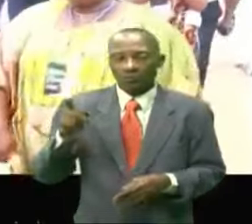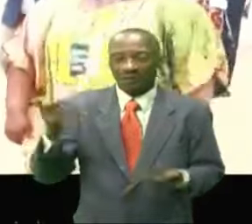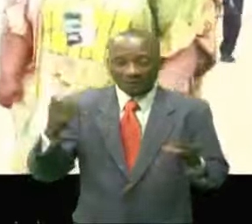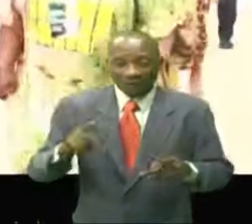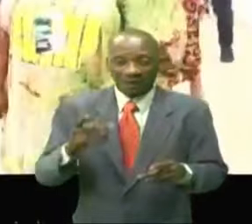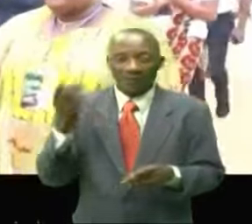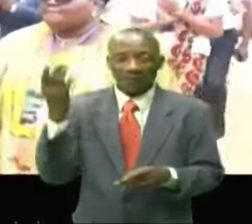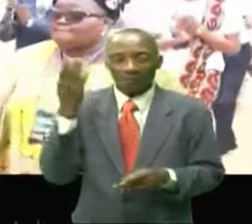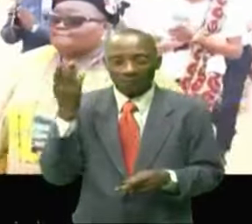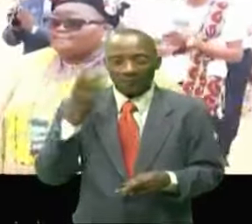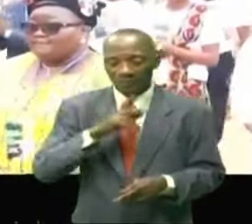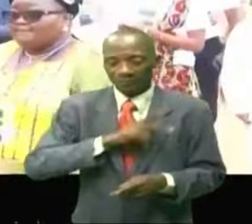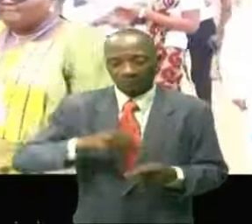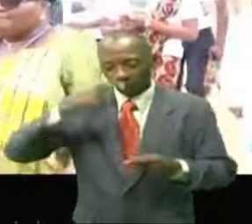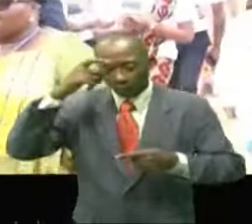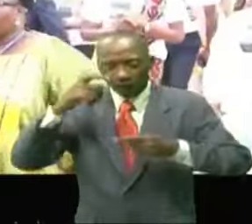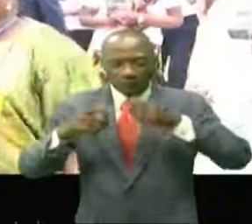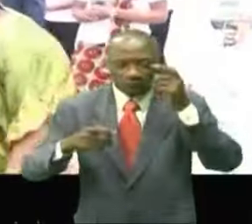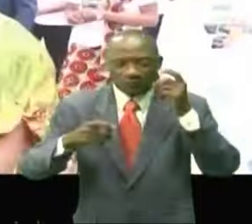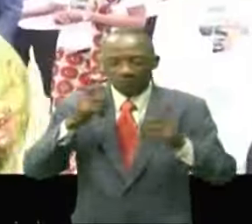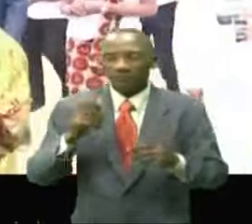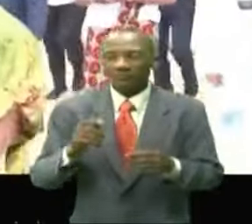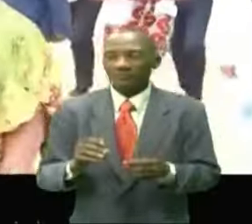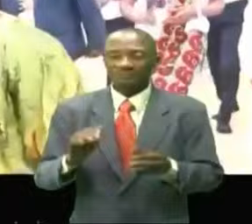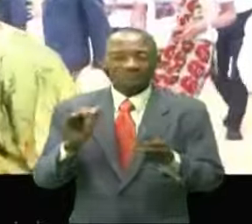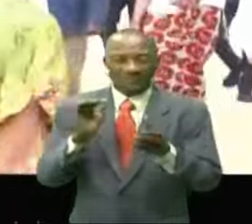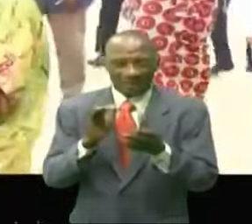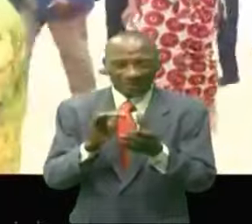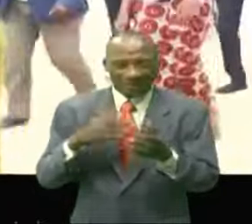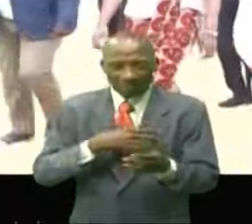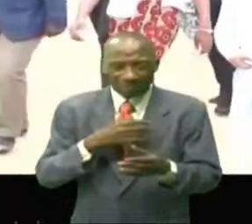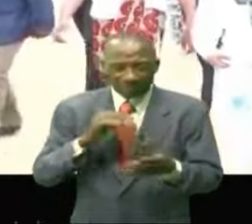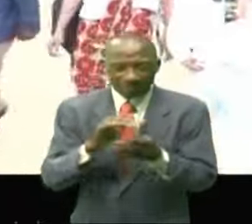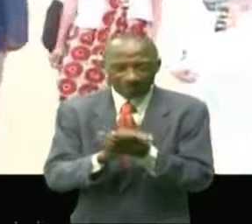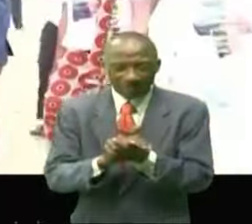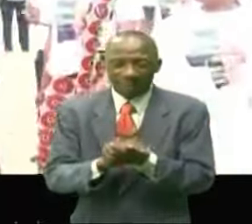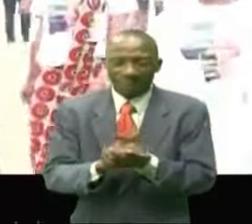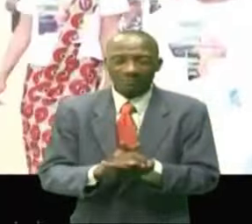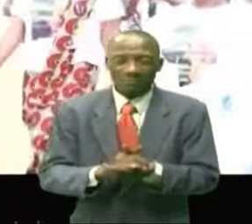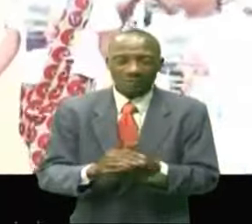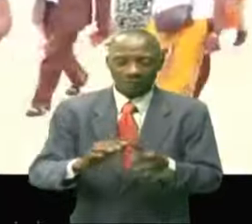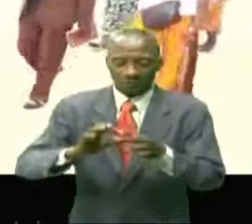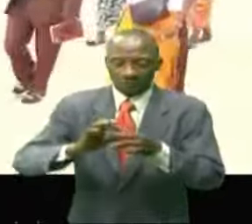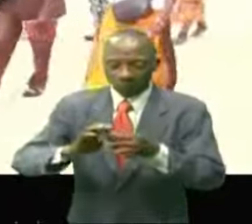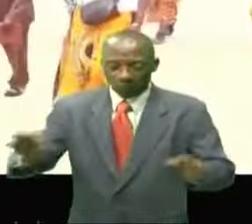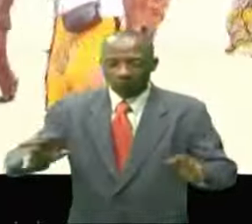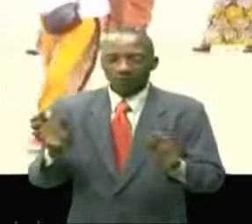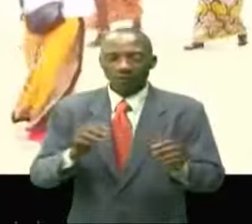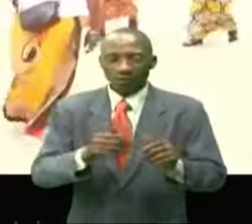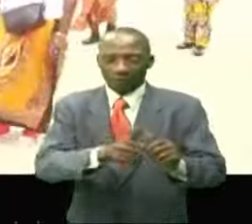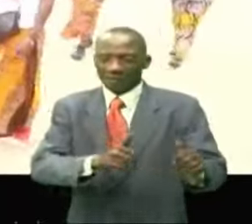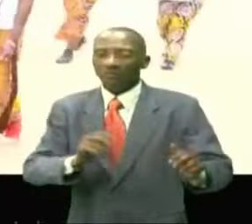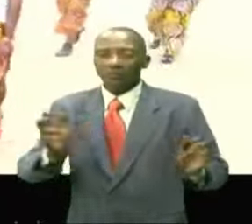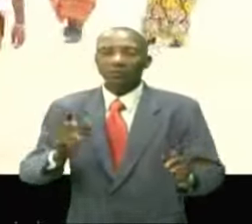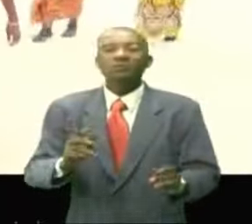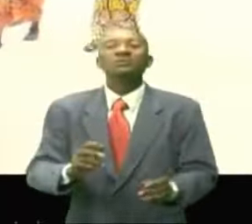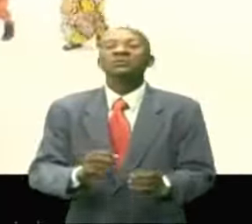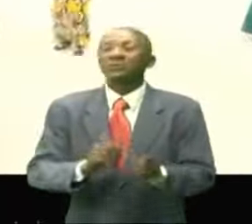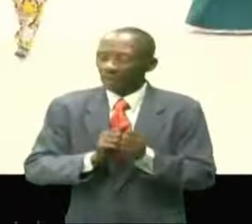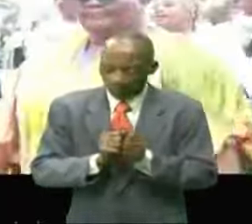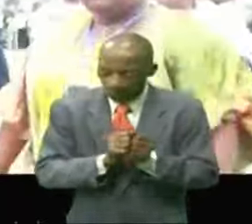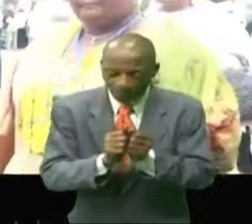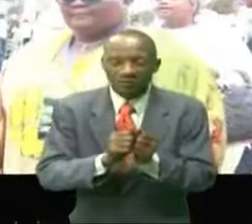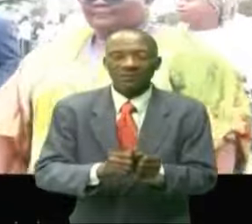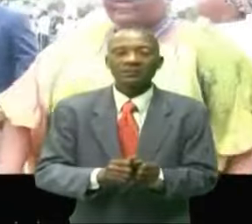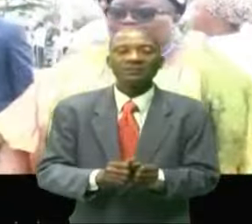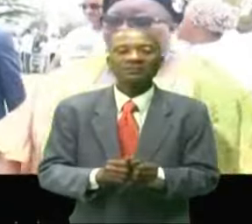cette cérémonie haute en couleurs, on peut bien dire que la Fondation Marthe Kasalu milite pour la promotion